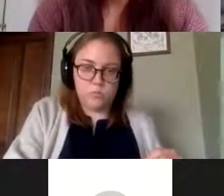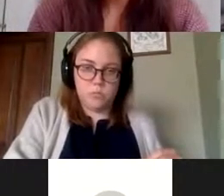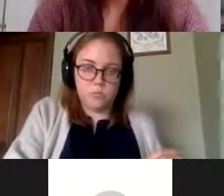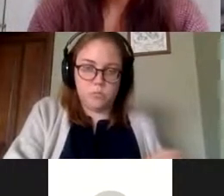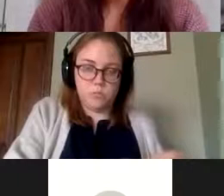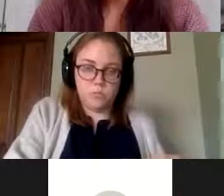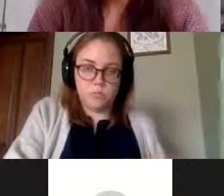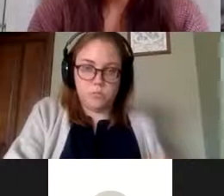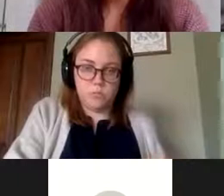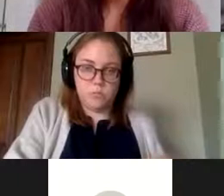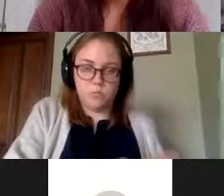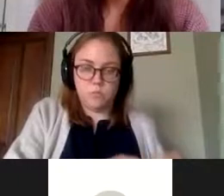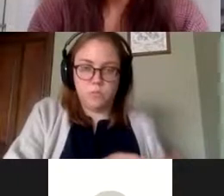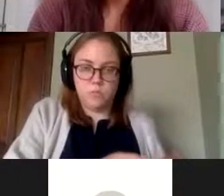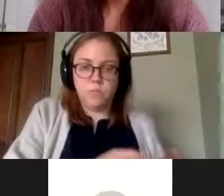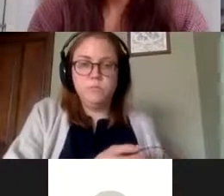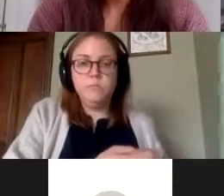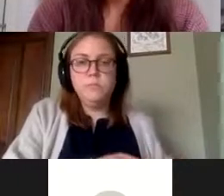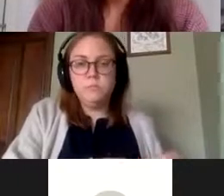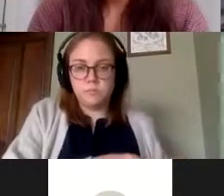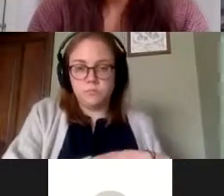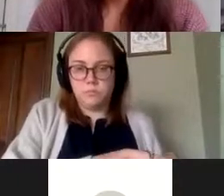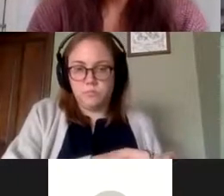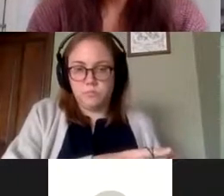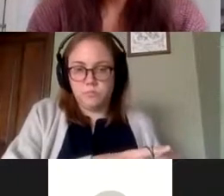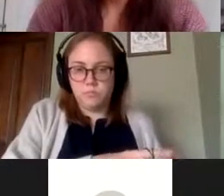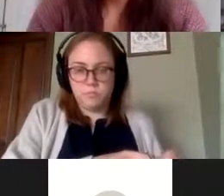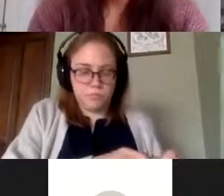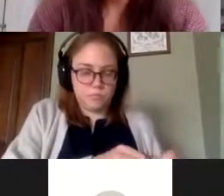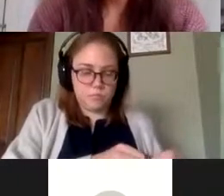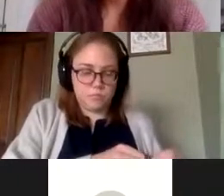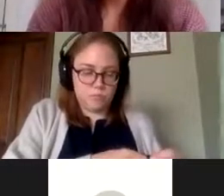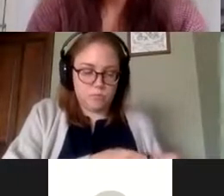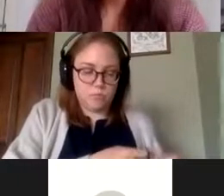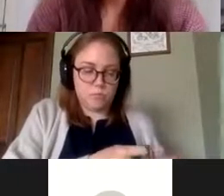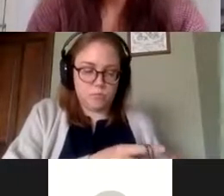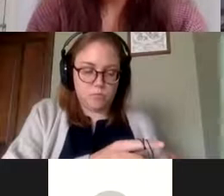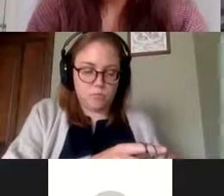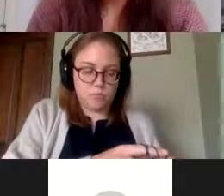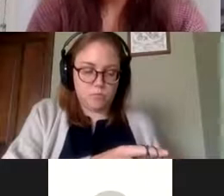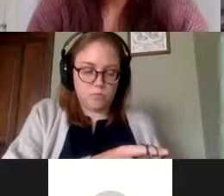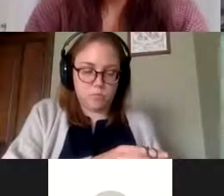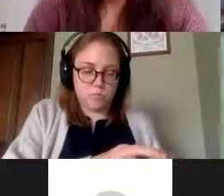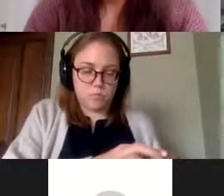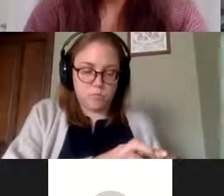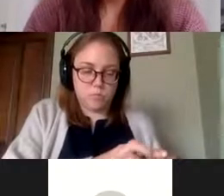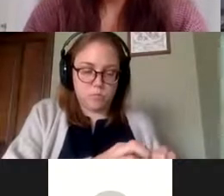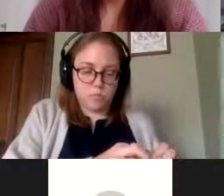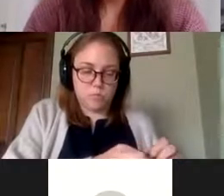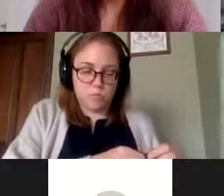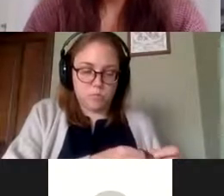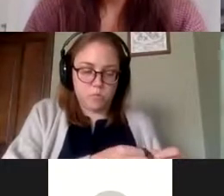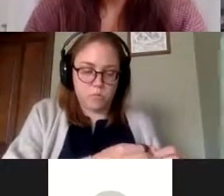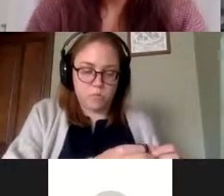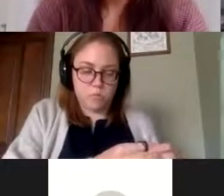opentrekken. Als je je daar veilig bij voelt, en zeker omdat je dan niet moet terugschakelen, moest het nog voorvallen. Stel dat je speelplein zit waarop er